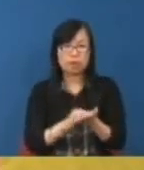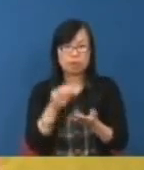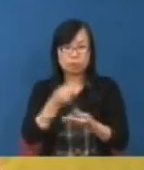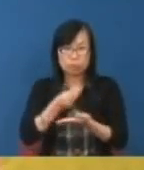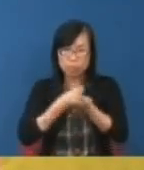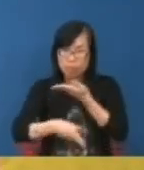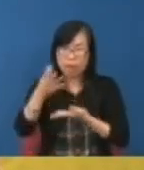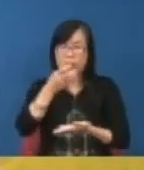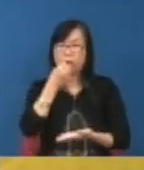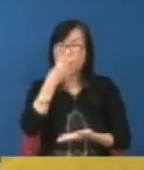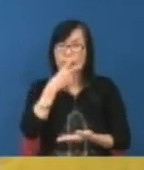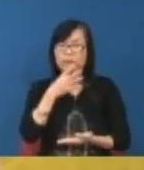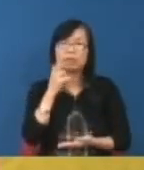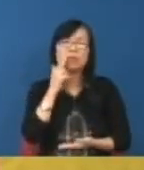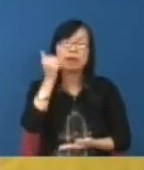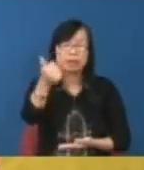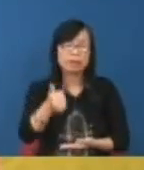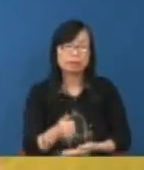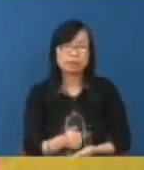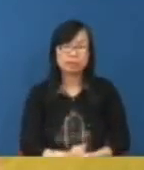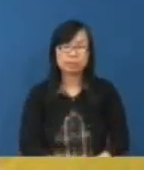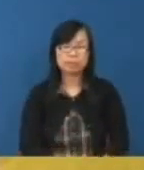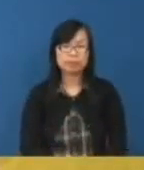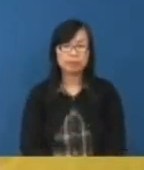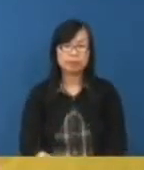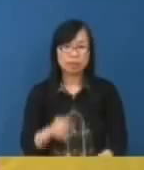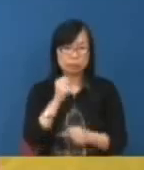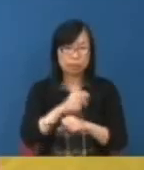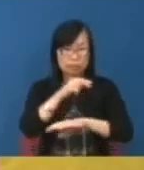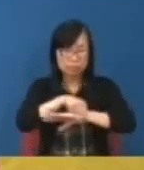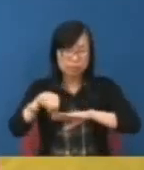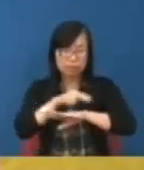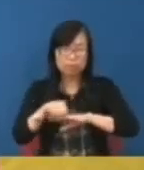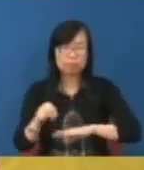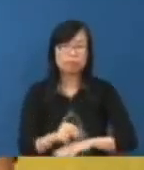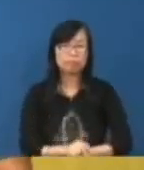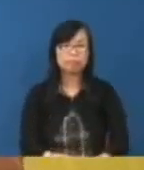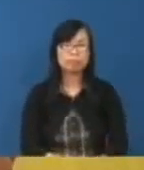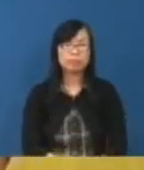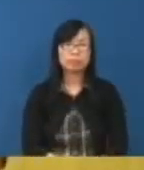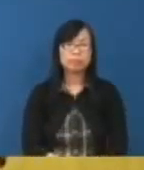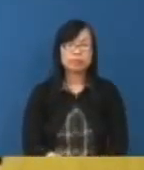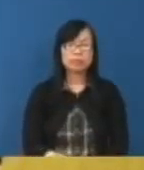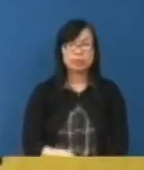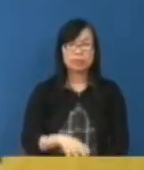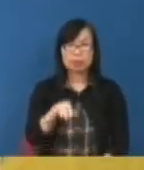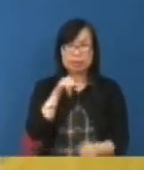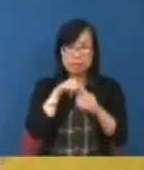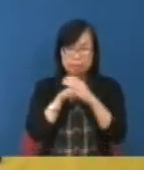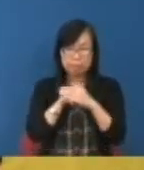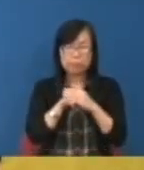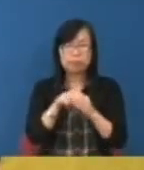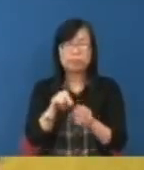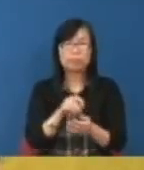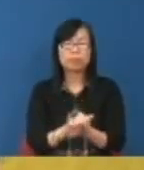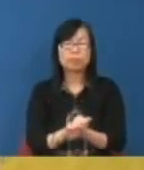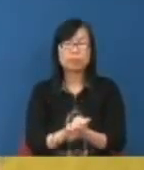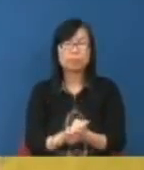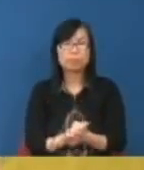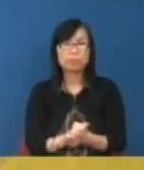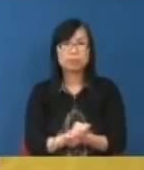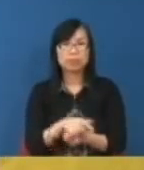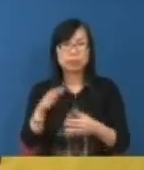香港人利益。我想很多時候我們講一個制度的成敗，我們很多時候都會只是針對作為制